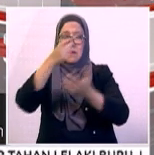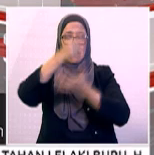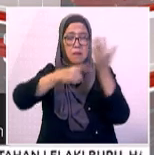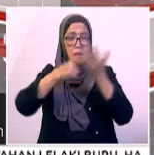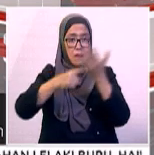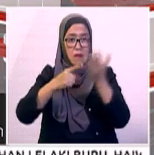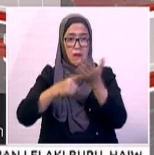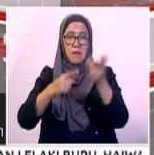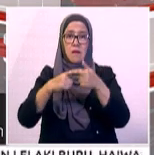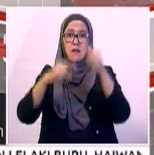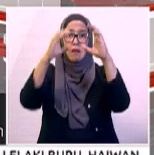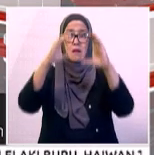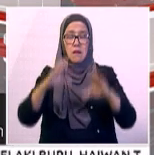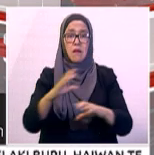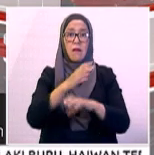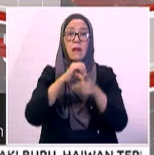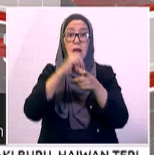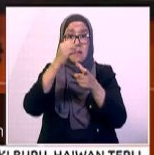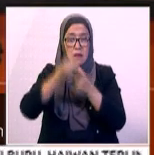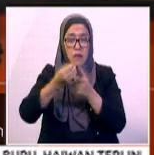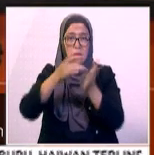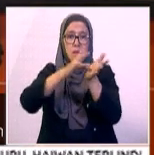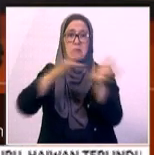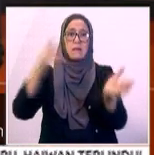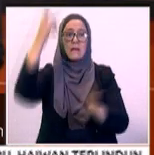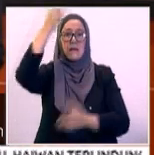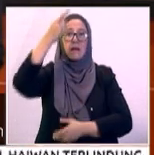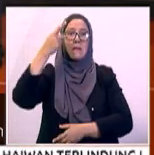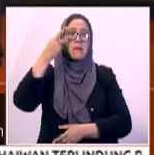dipolitikkan mana-mana pihak.